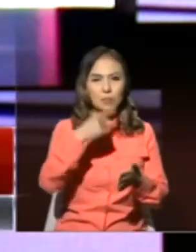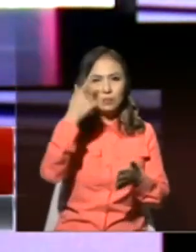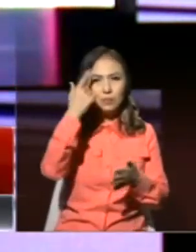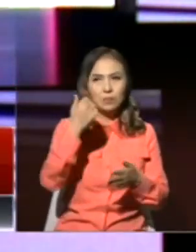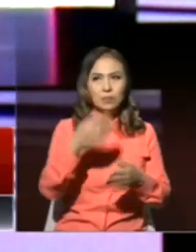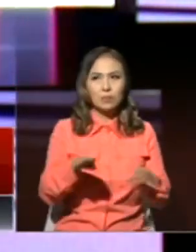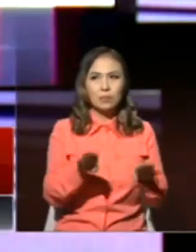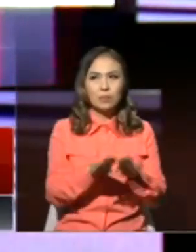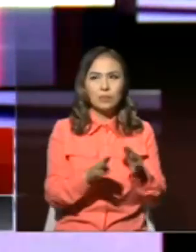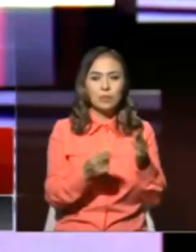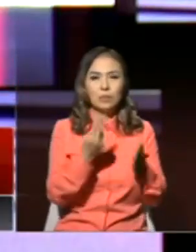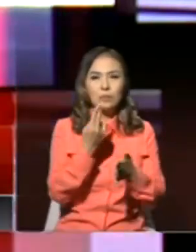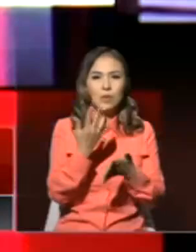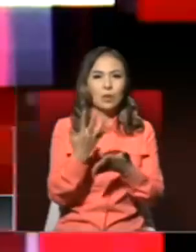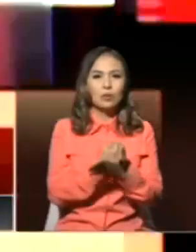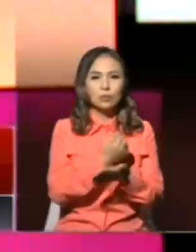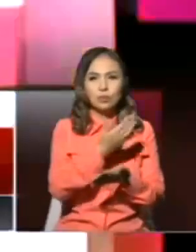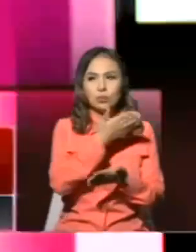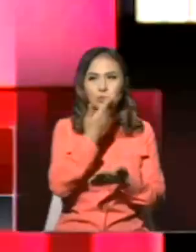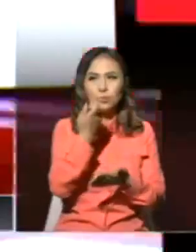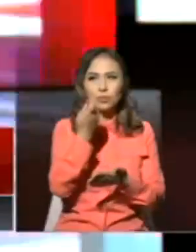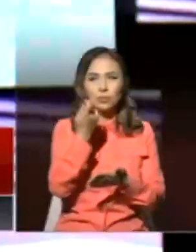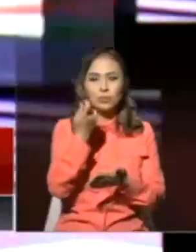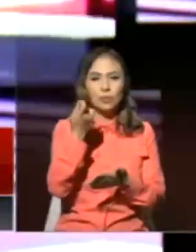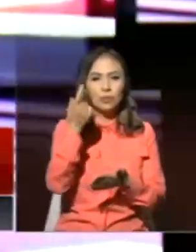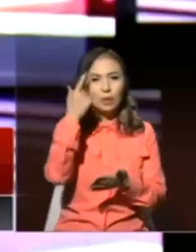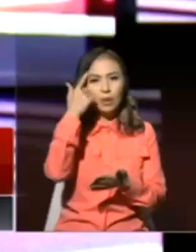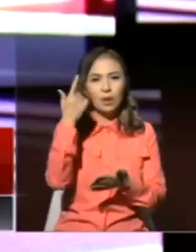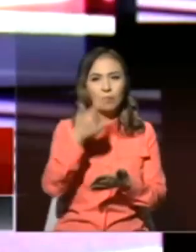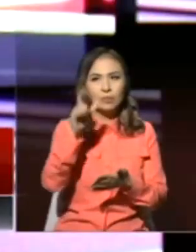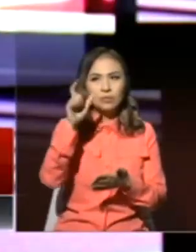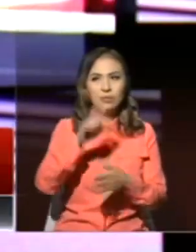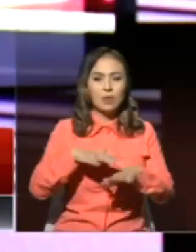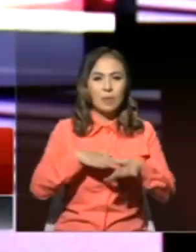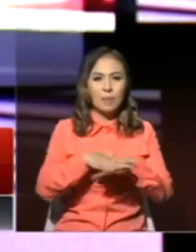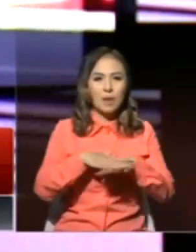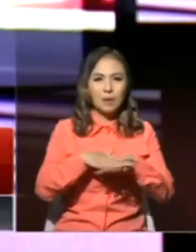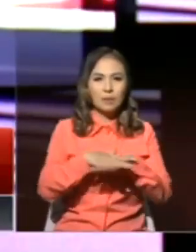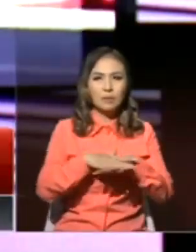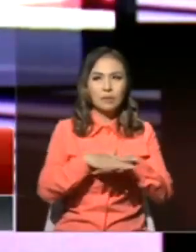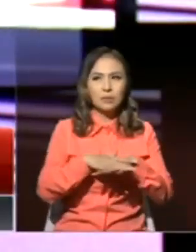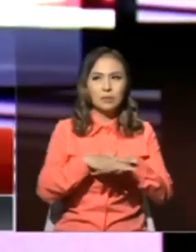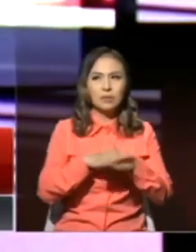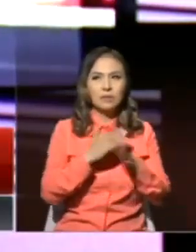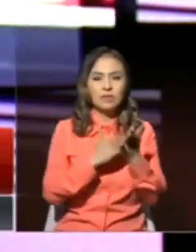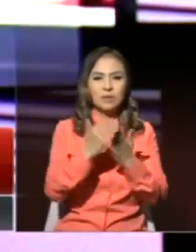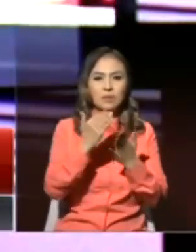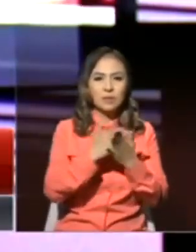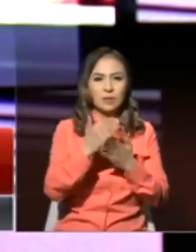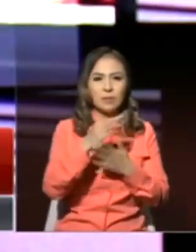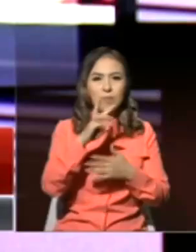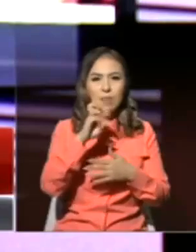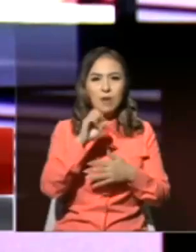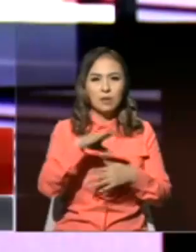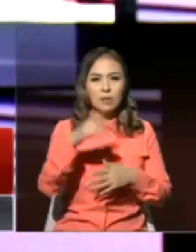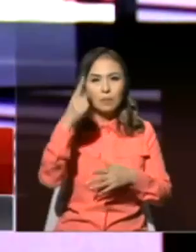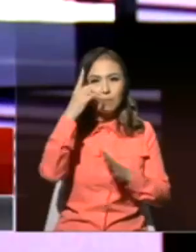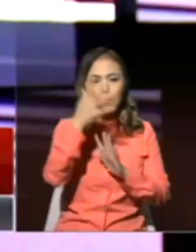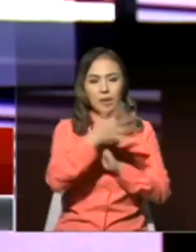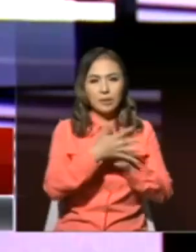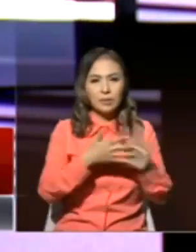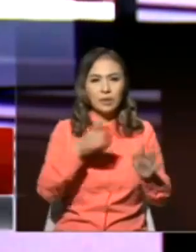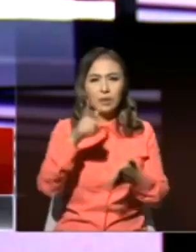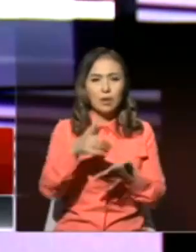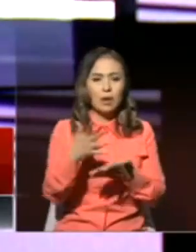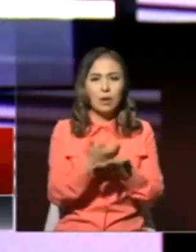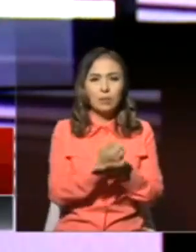бұл жерде ұтыс жоқ. Сәл бас істейтін адам, математиканы, сәл бағанағы вышматты, алгоритм түсінетін адам, бұл жерде